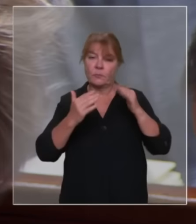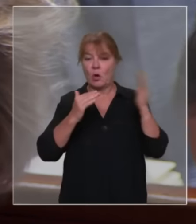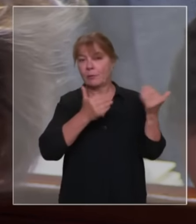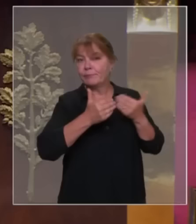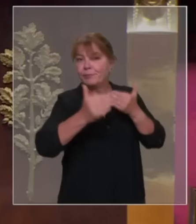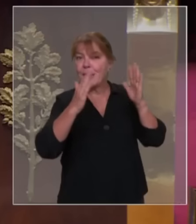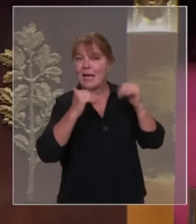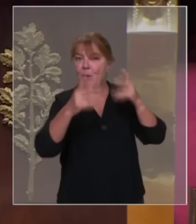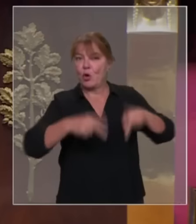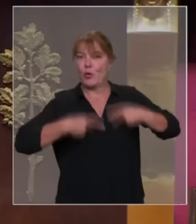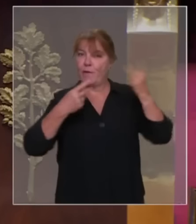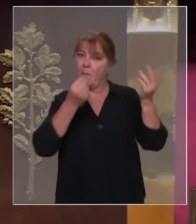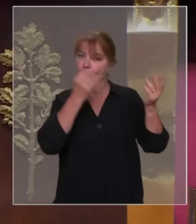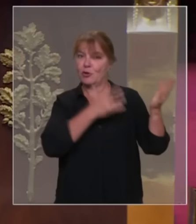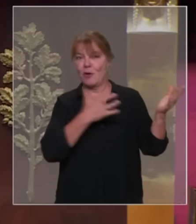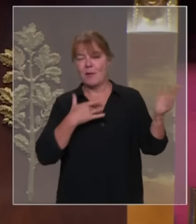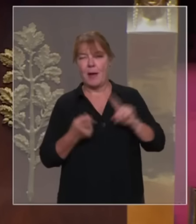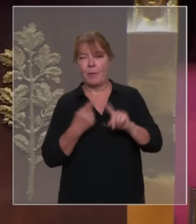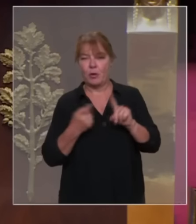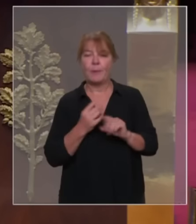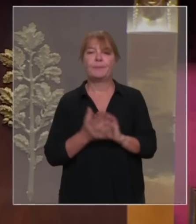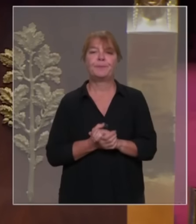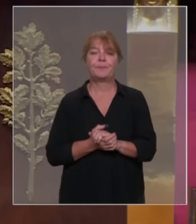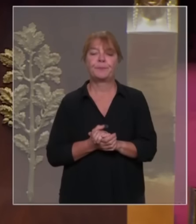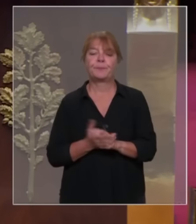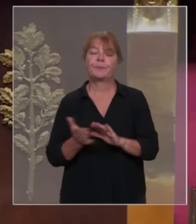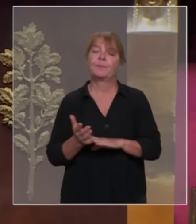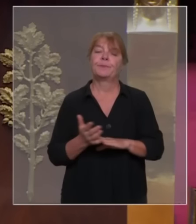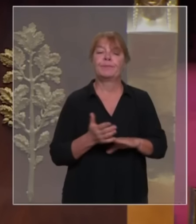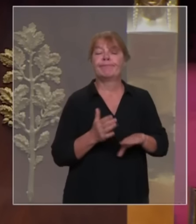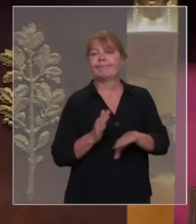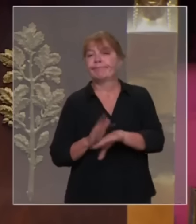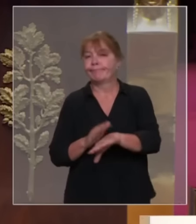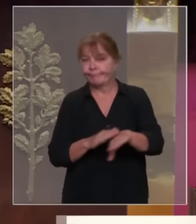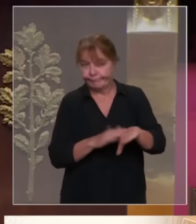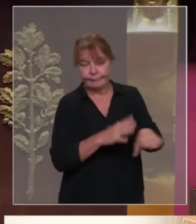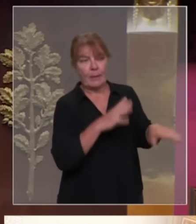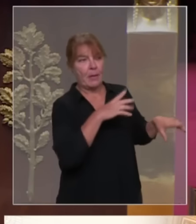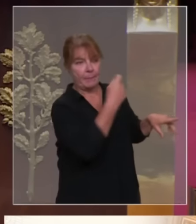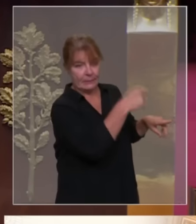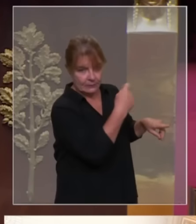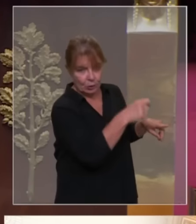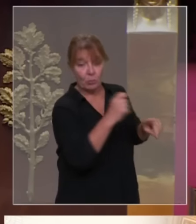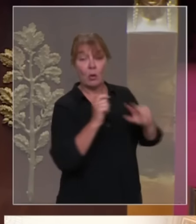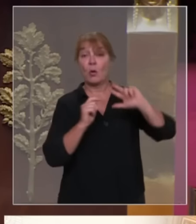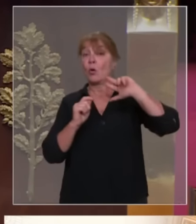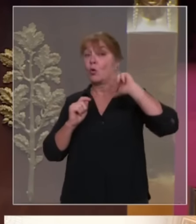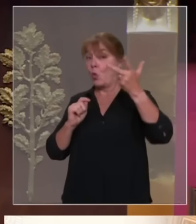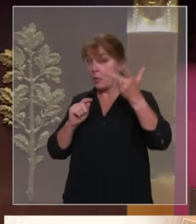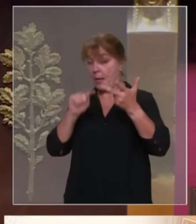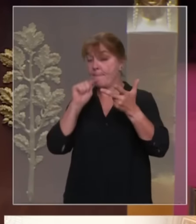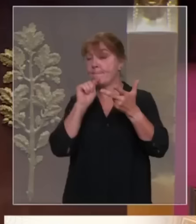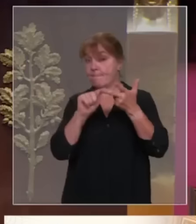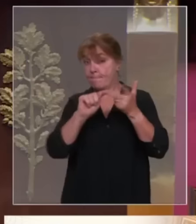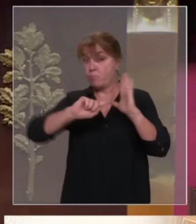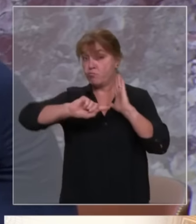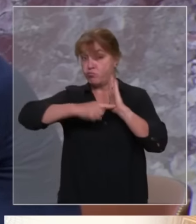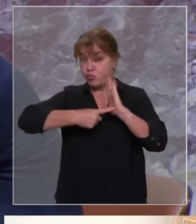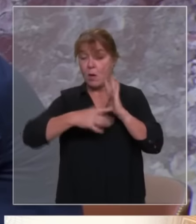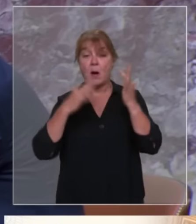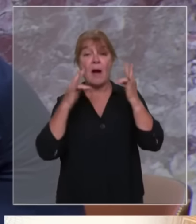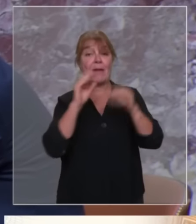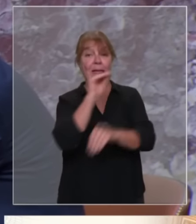vie en bonne santé. Mesdames et Messieurs les députés, Madame la Présidente, le troisième chantier, c'est